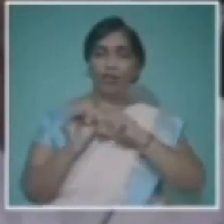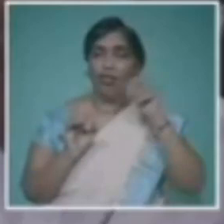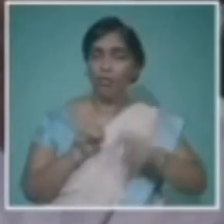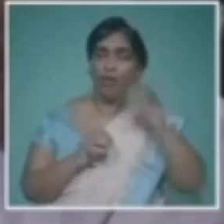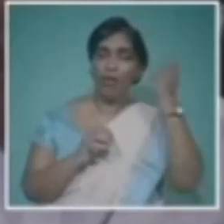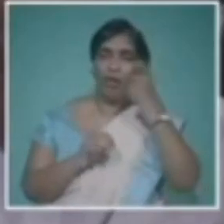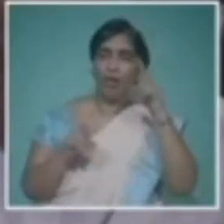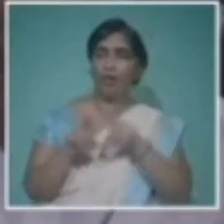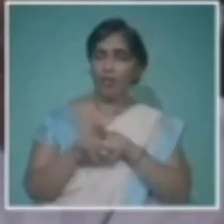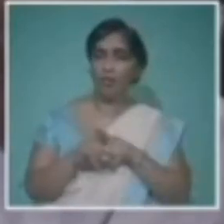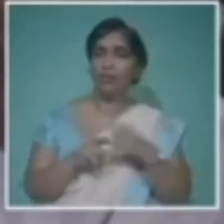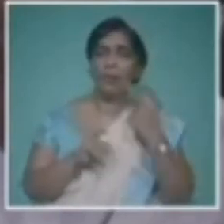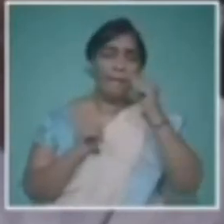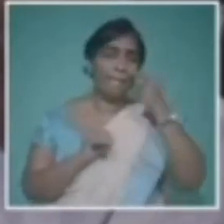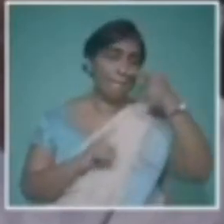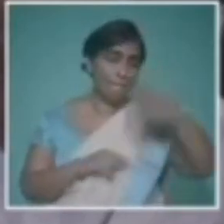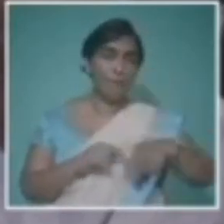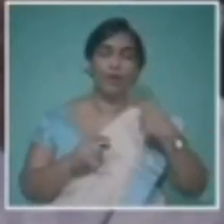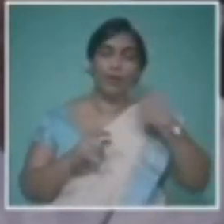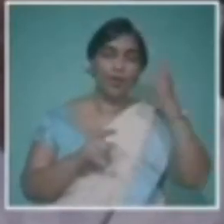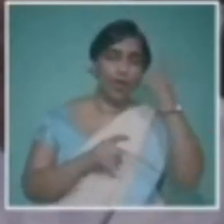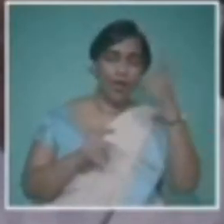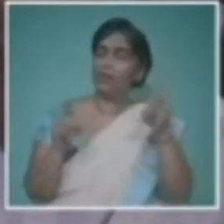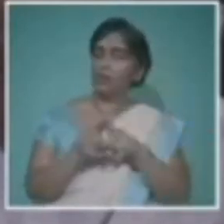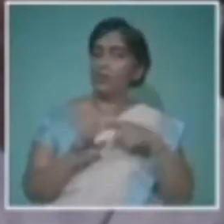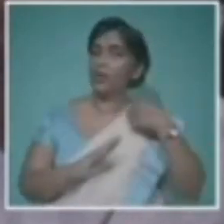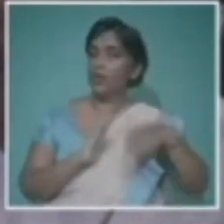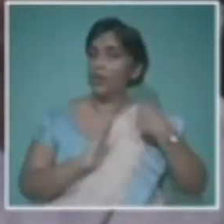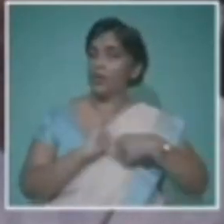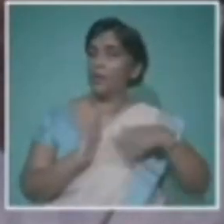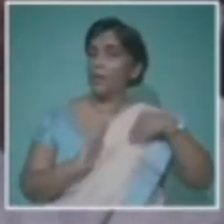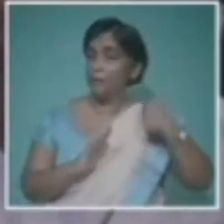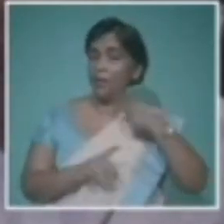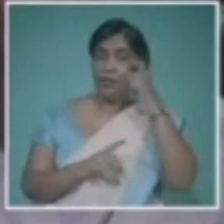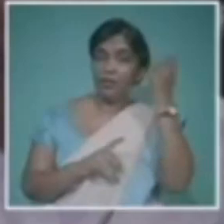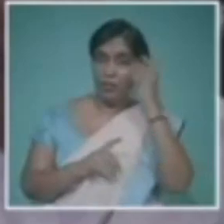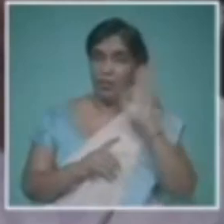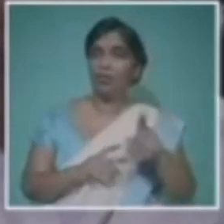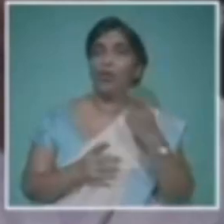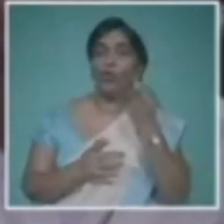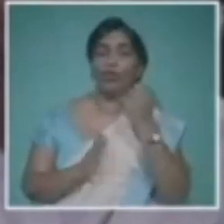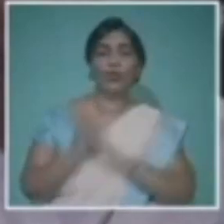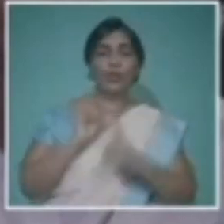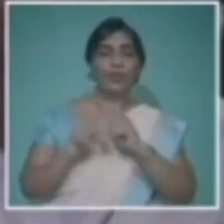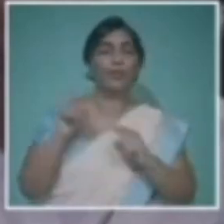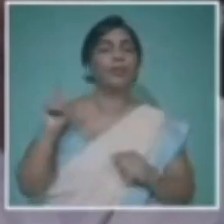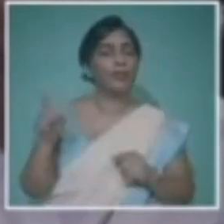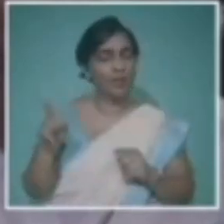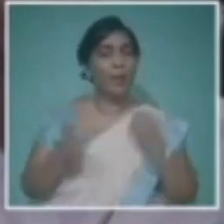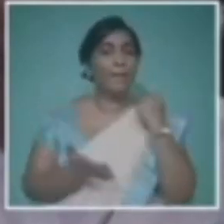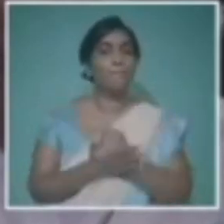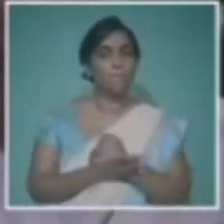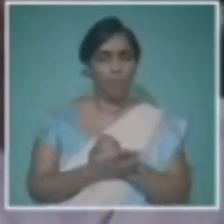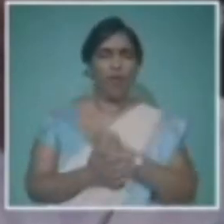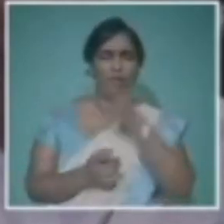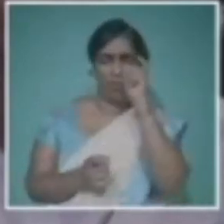වගේම මේ රටේ පෙට්‍රෝලියම් එක ගැන හොයන වගේම මේ රටේ ප්‍රධානම සේවිතු ස්ථානය තමයි මුදල් අමාත්‍යාංශයත් මහ